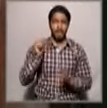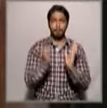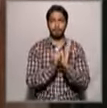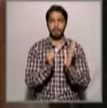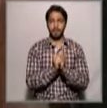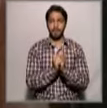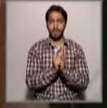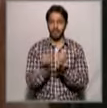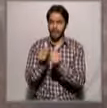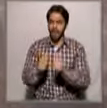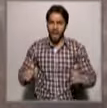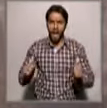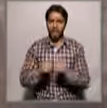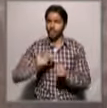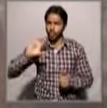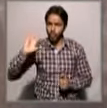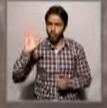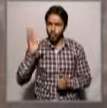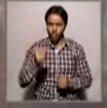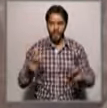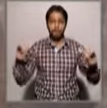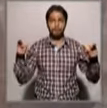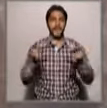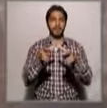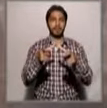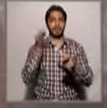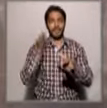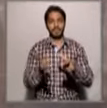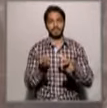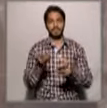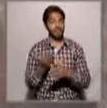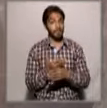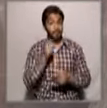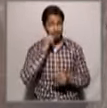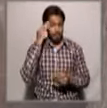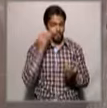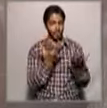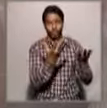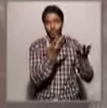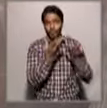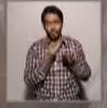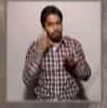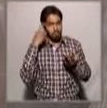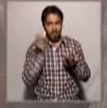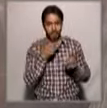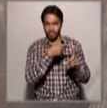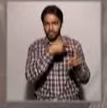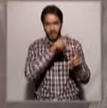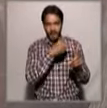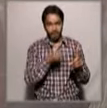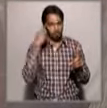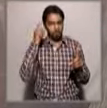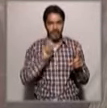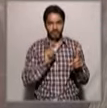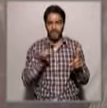العائلات ويقعدوا مجلس عرفي يحلوا المشكلة. طب أنت كده برضو يعني أجبتها الوضع العام، الوضع العام الوضع العام في مثل هذه الأمور ما